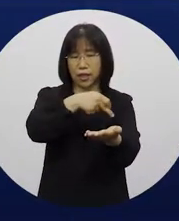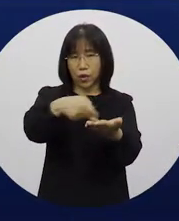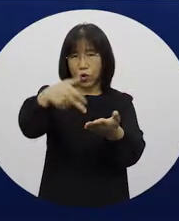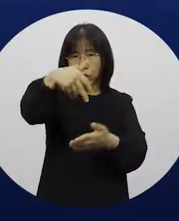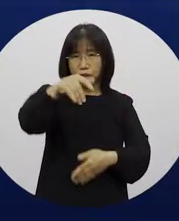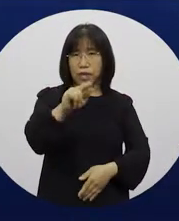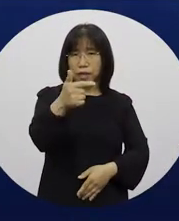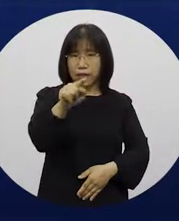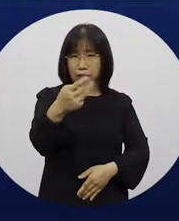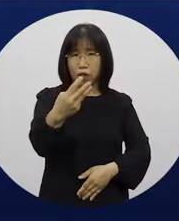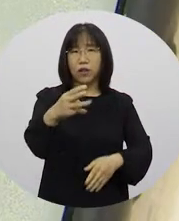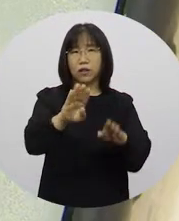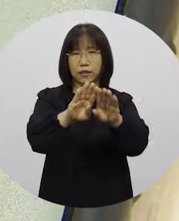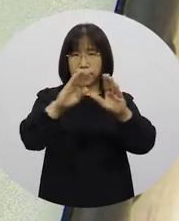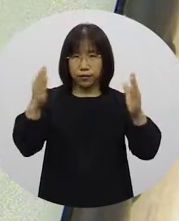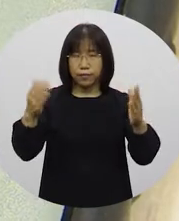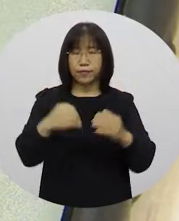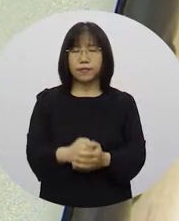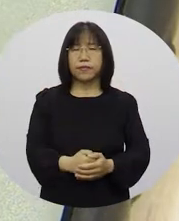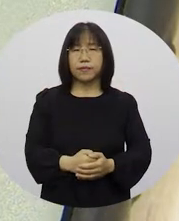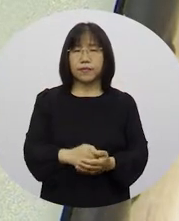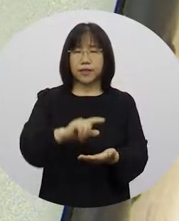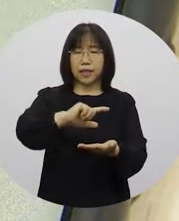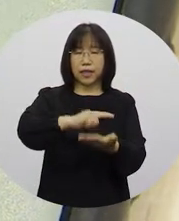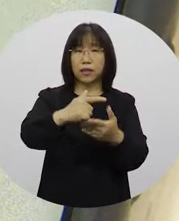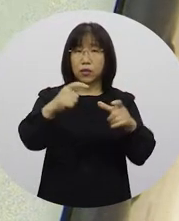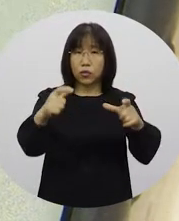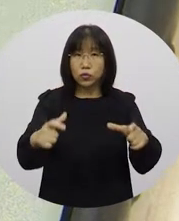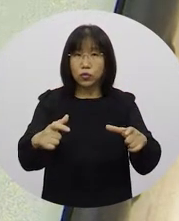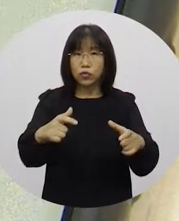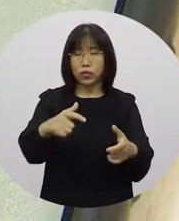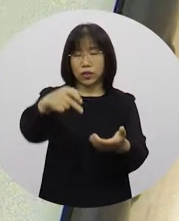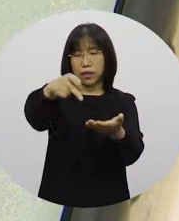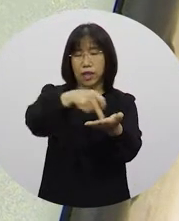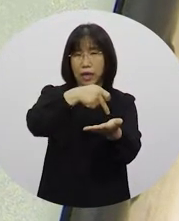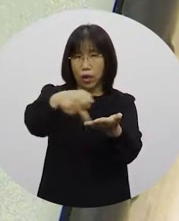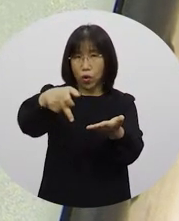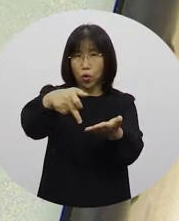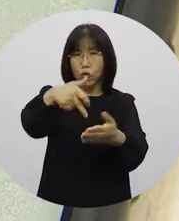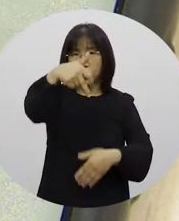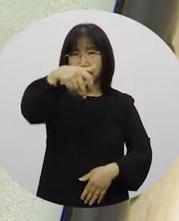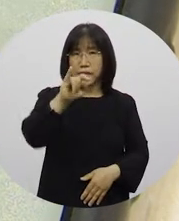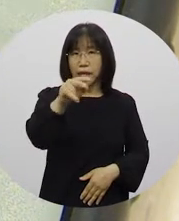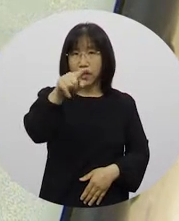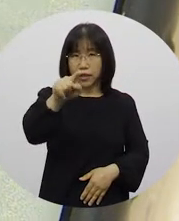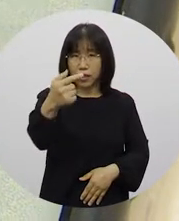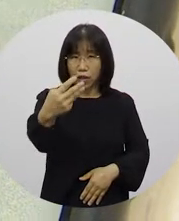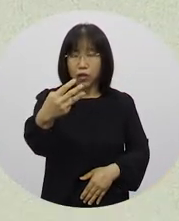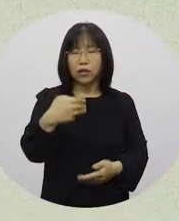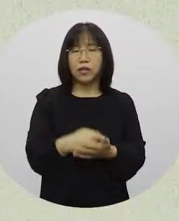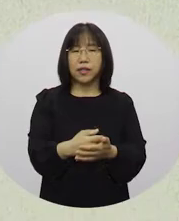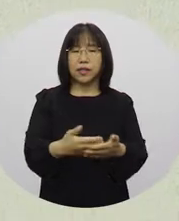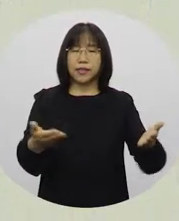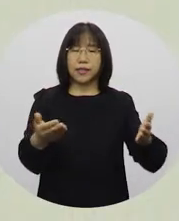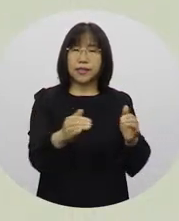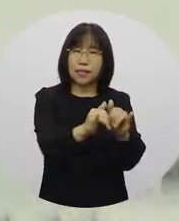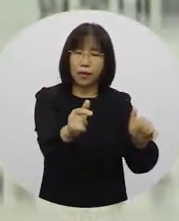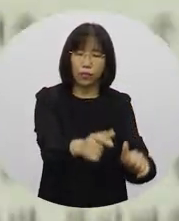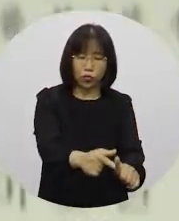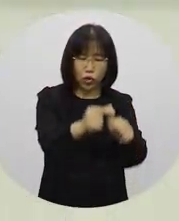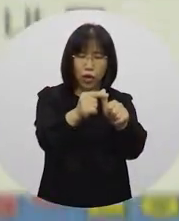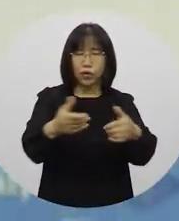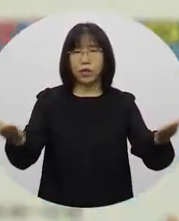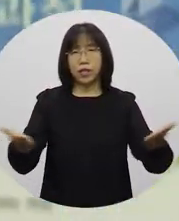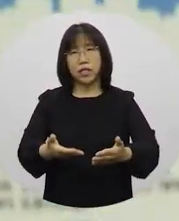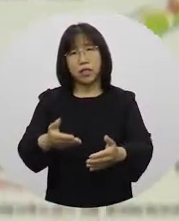채널을 개설했습니다. 강서구 일자리센터 카카오톡 채널에는 일자리센터 소개, 구인구직 등록 방법